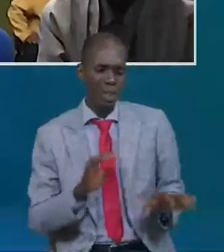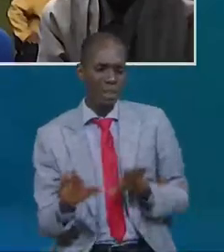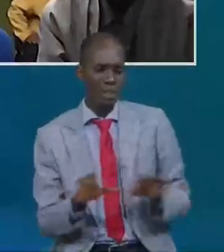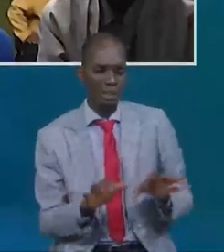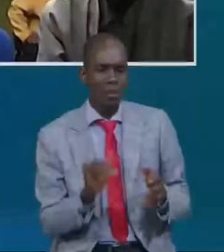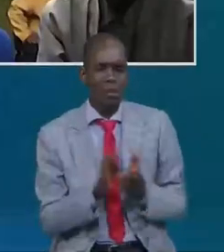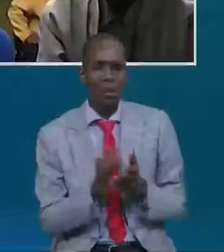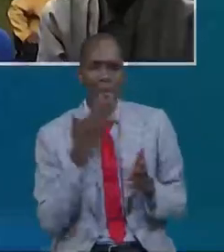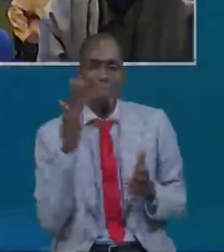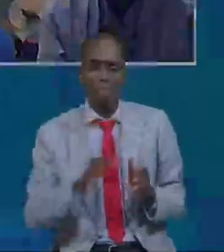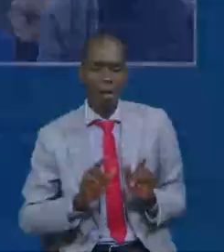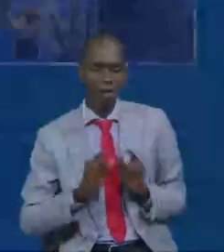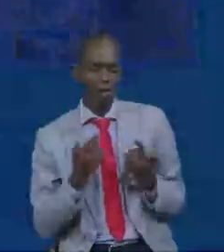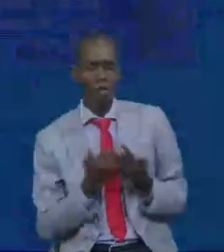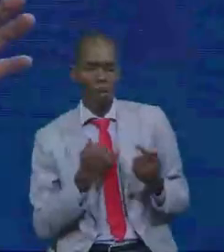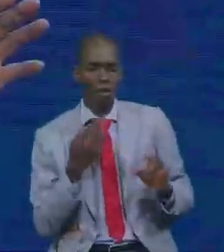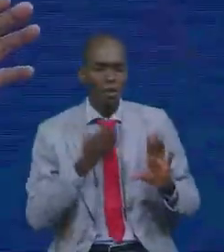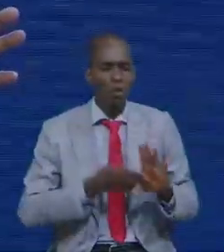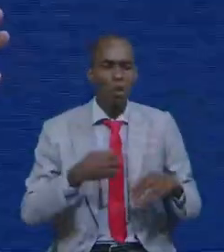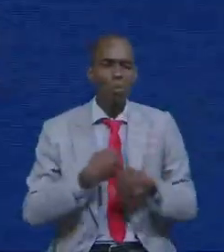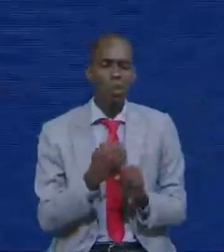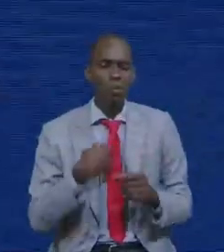Ah, je suis comme une femme des ténèbres.